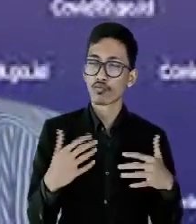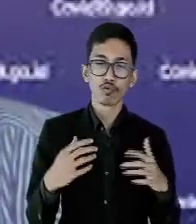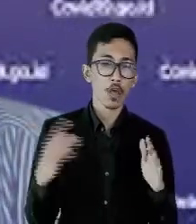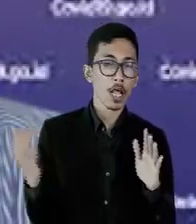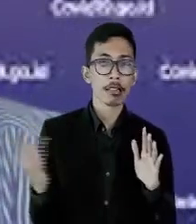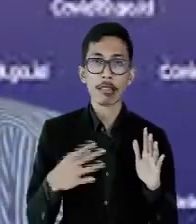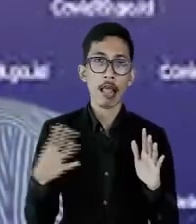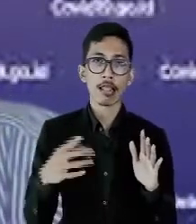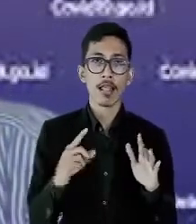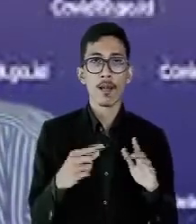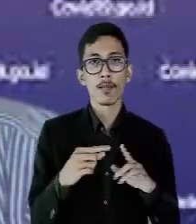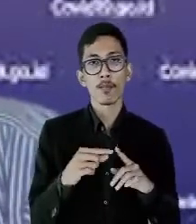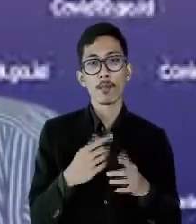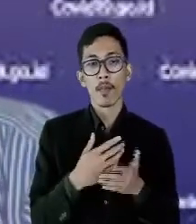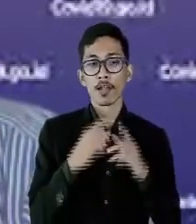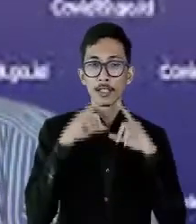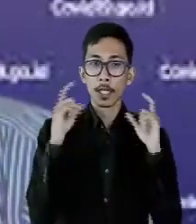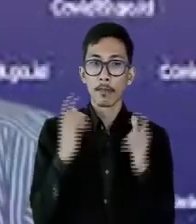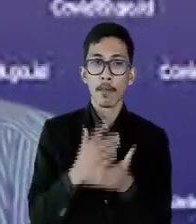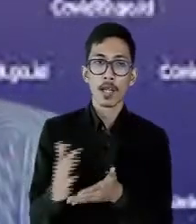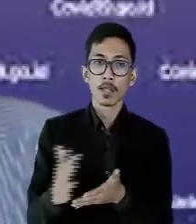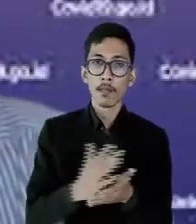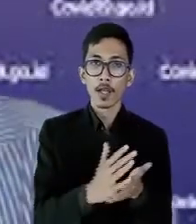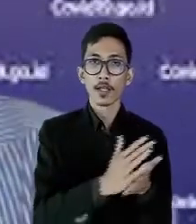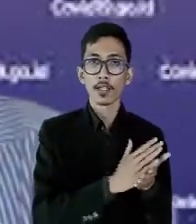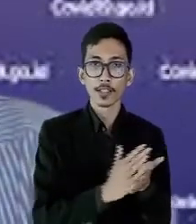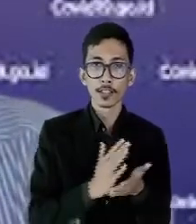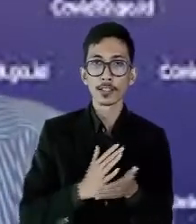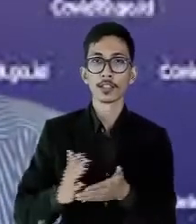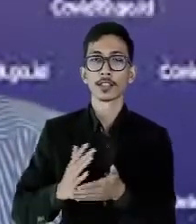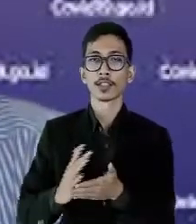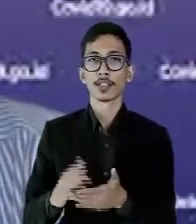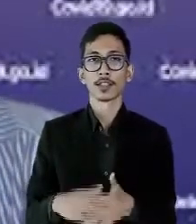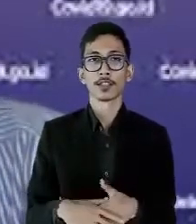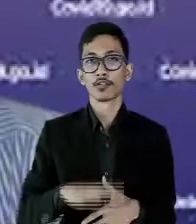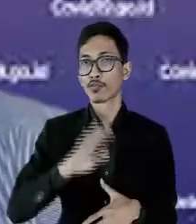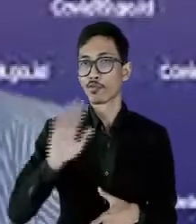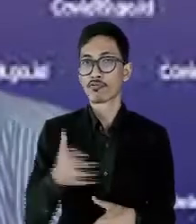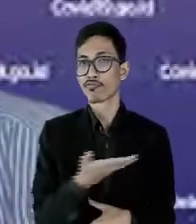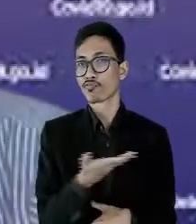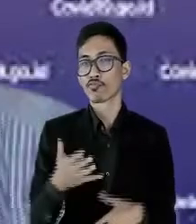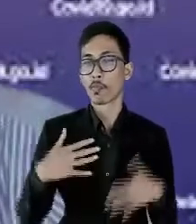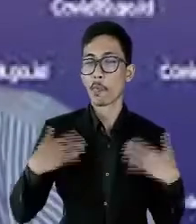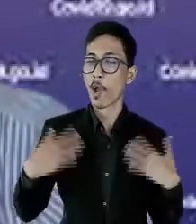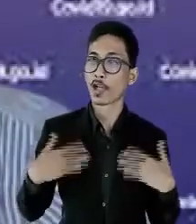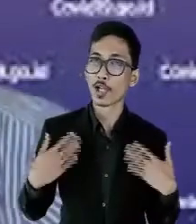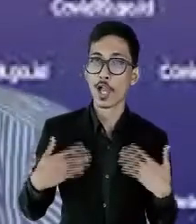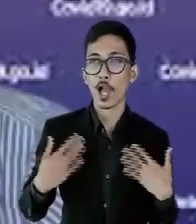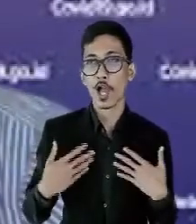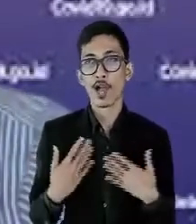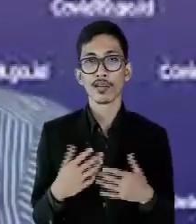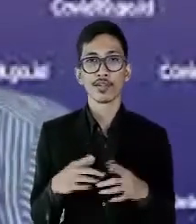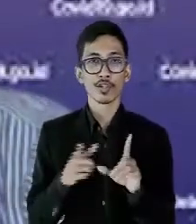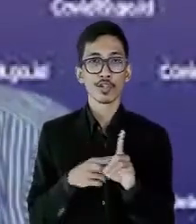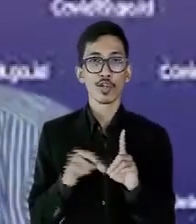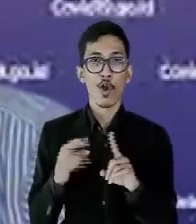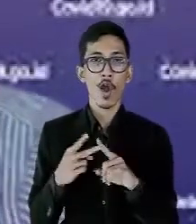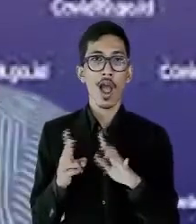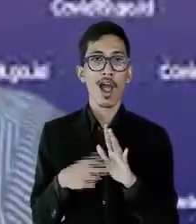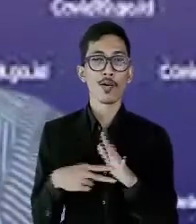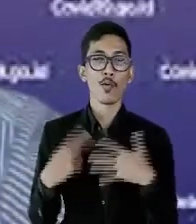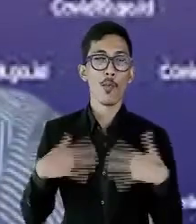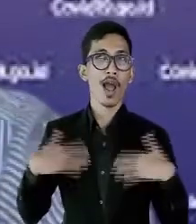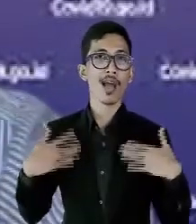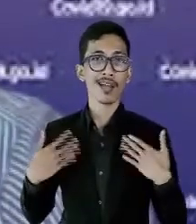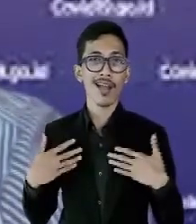dan juga ada pembagian masker dan nampak semuanya berbahagia termasuk Yohan juga. Nanti kalau